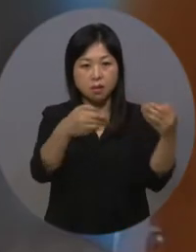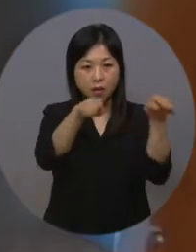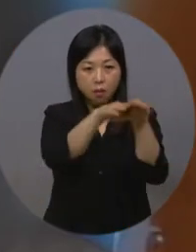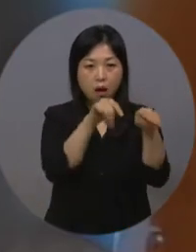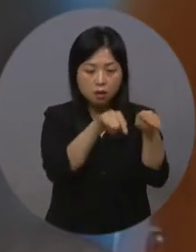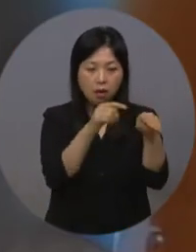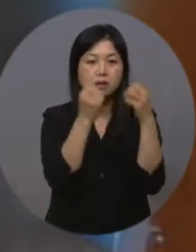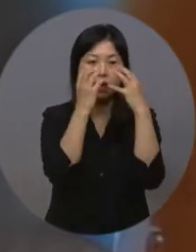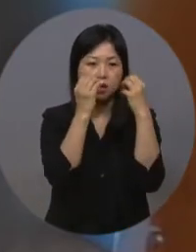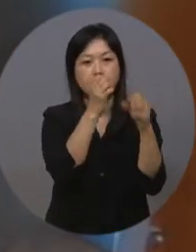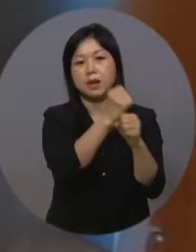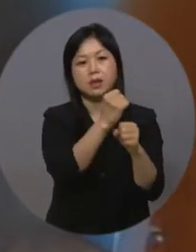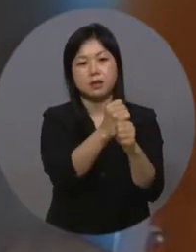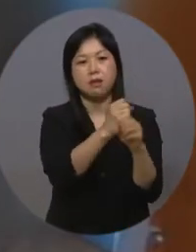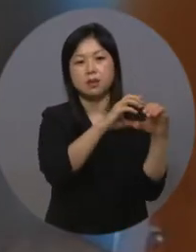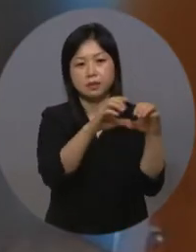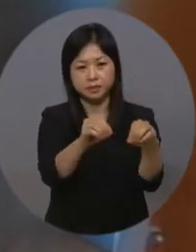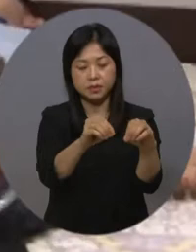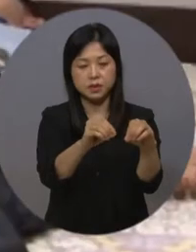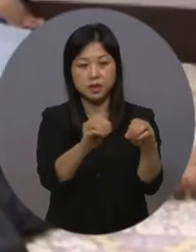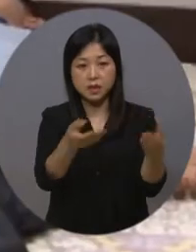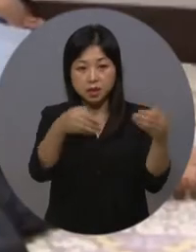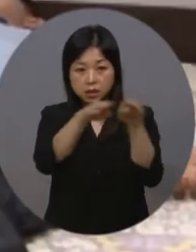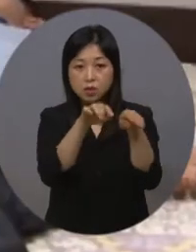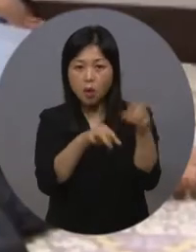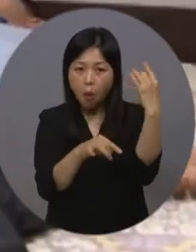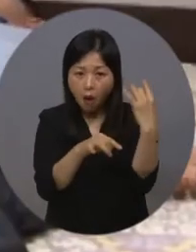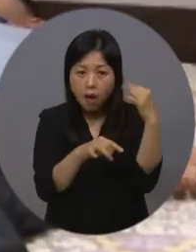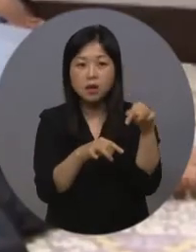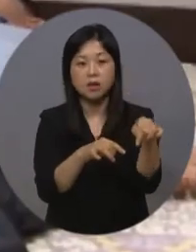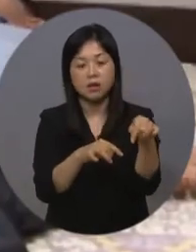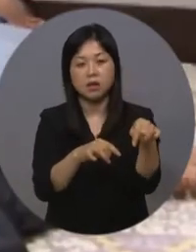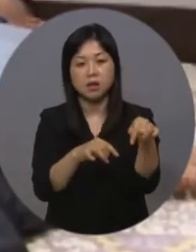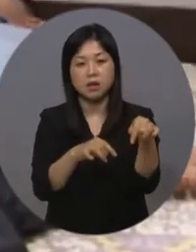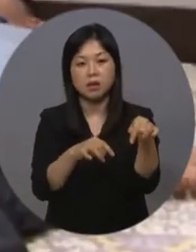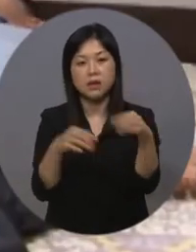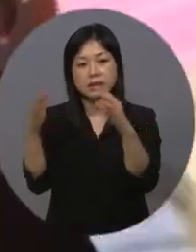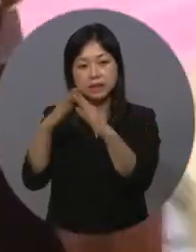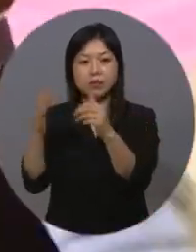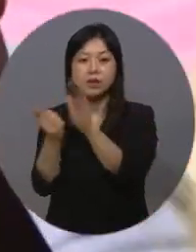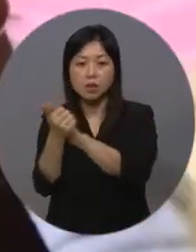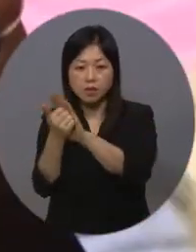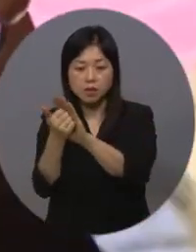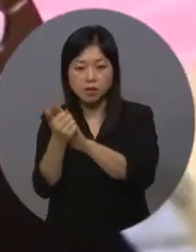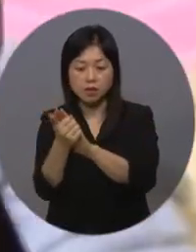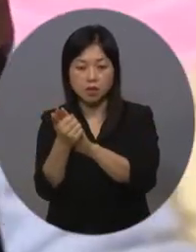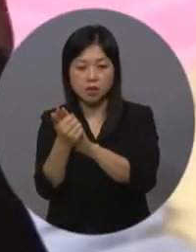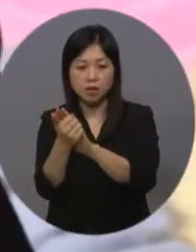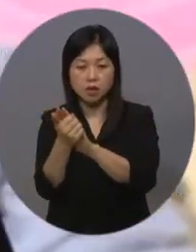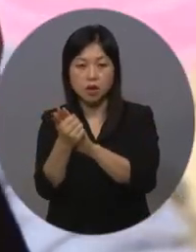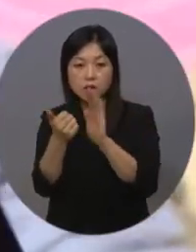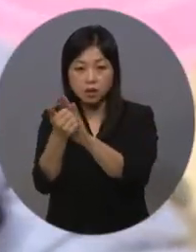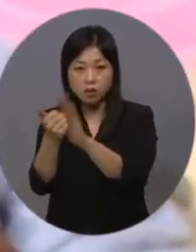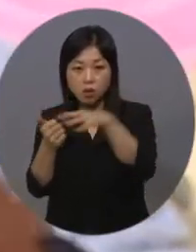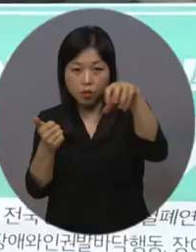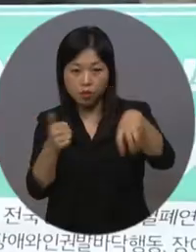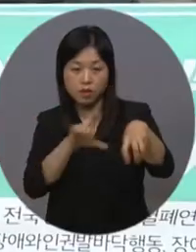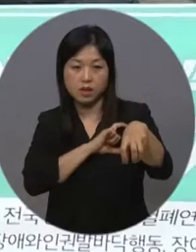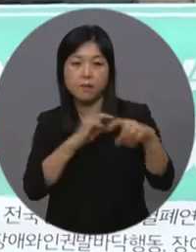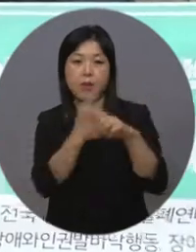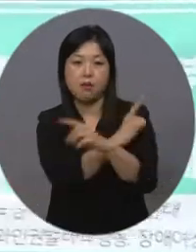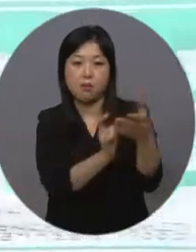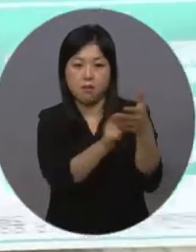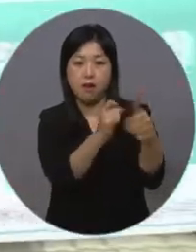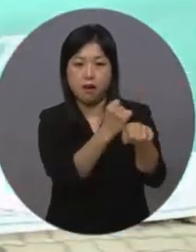설치를 금지하고 기존 거주시설에 대해선 주거서비스 제공기관으로 명칭을 변경합니다.